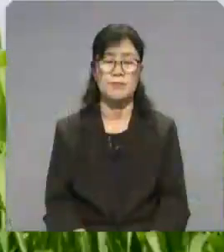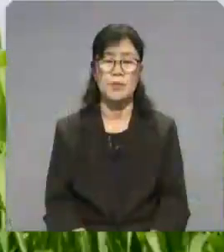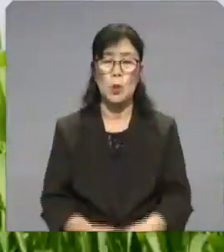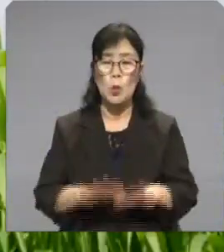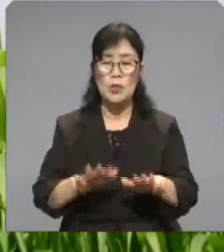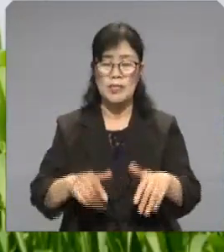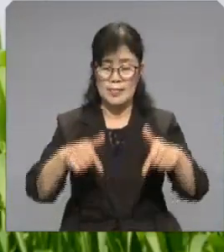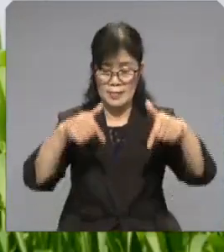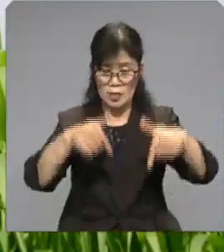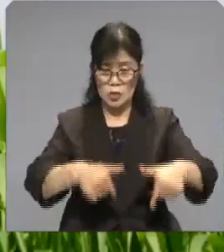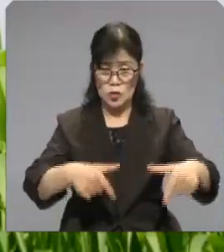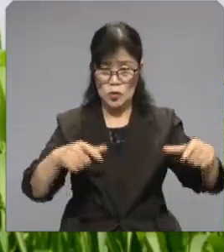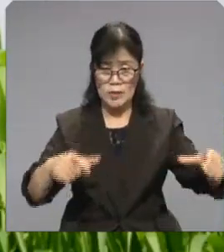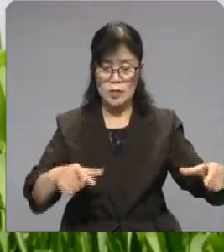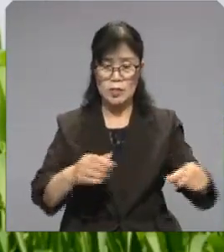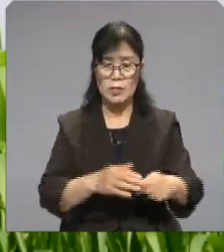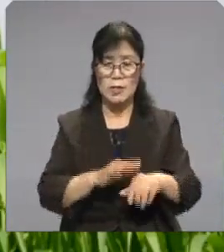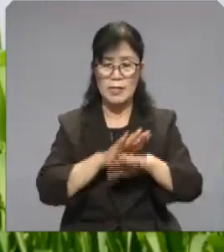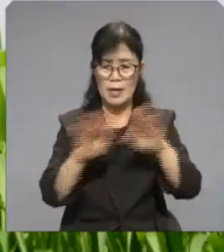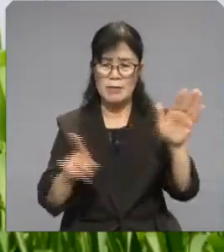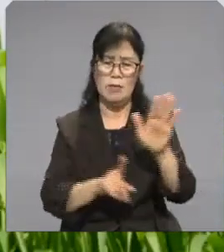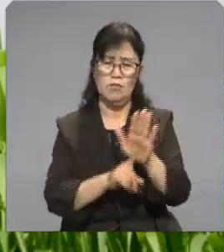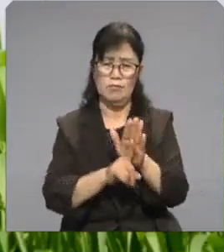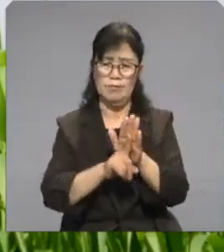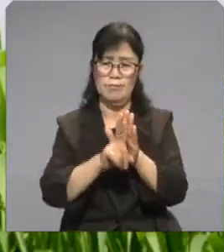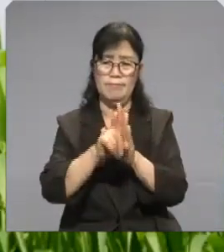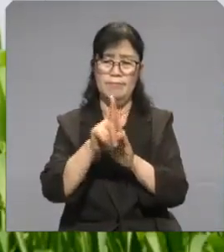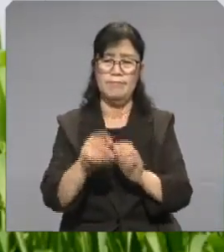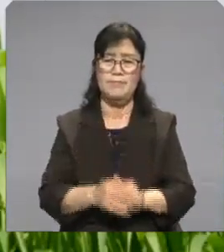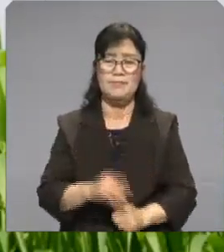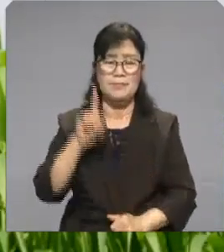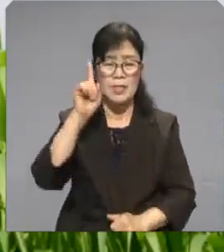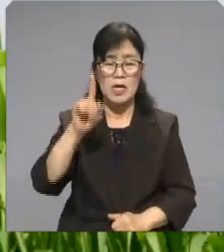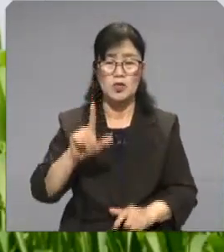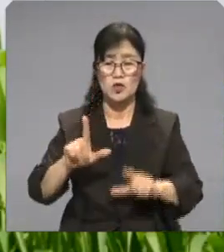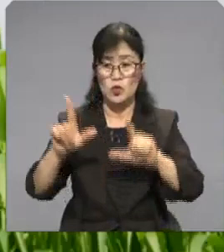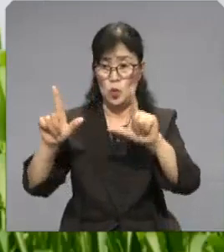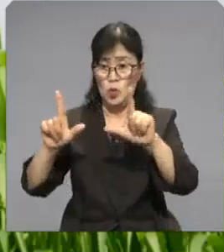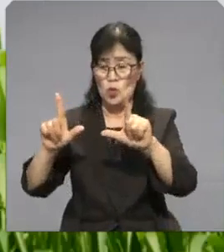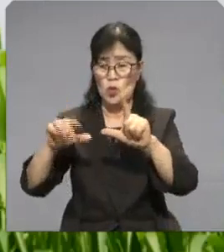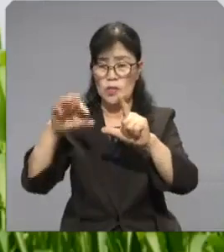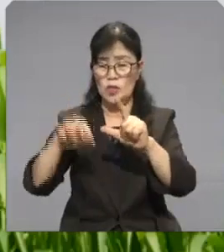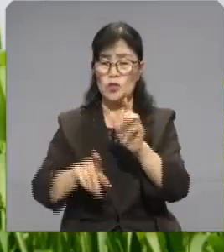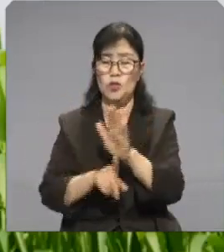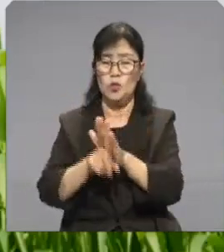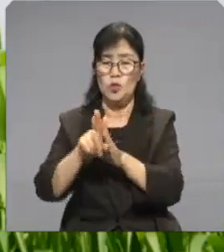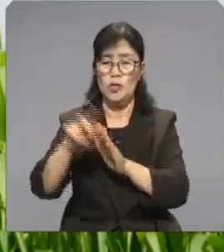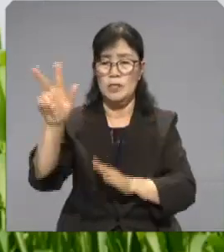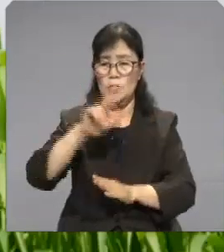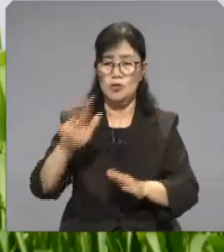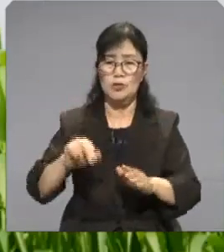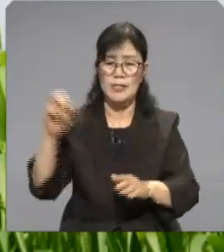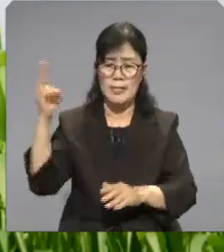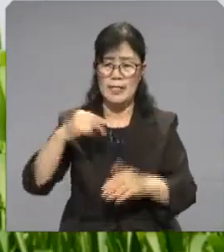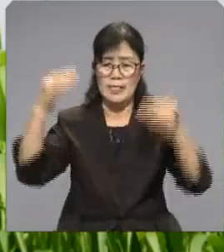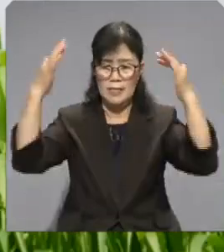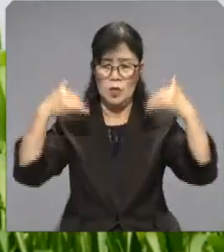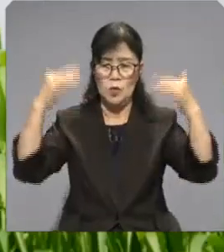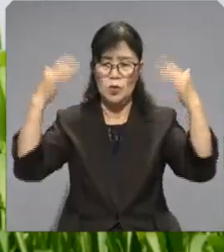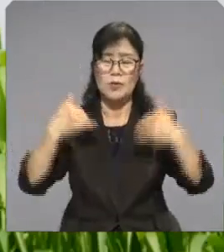오늘은 서쪽 지역 중심으로 낮 기온이 많이 올랐는데요 내일은 동쪽 지역도 기온이 오르면서 전국이 다시